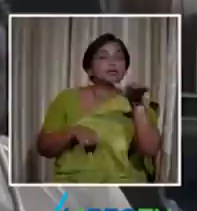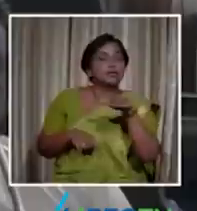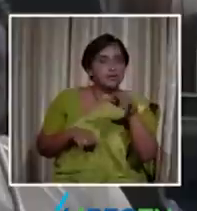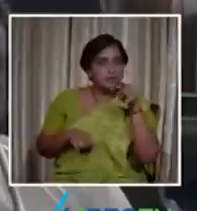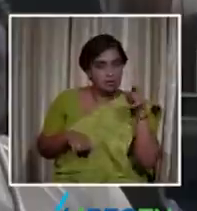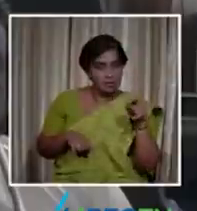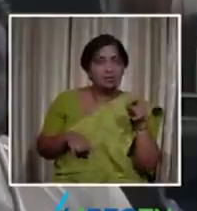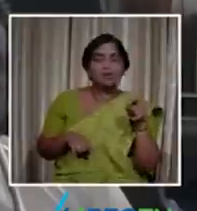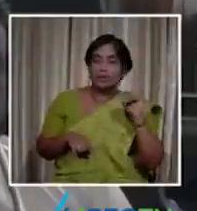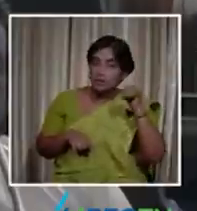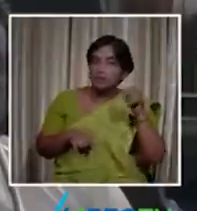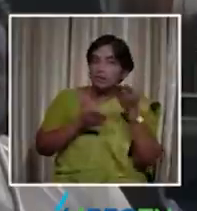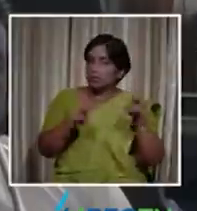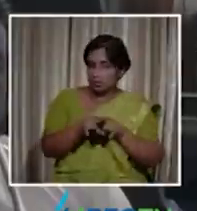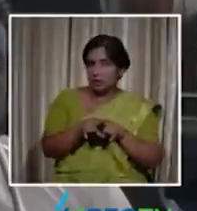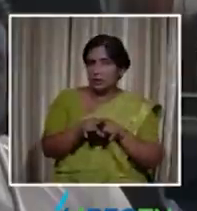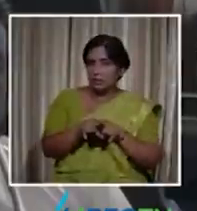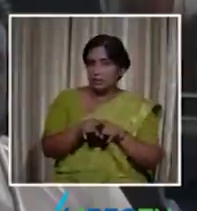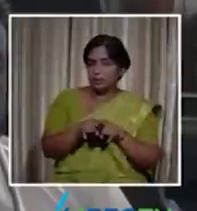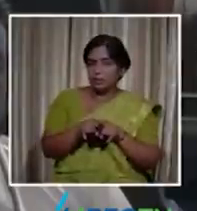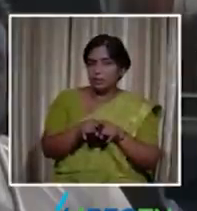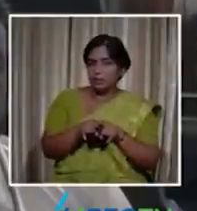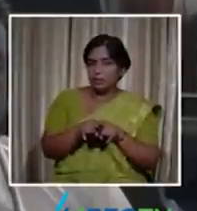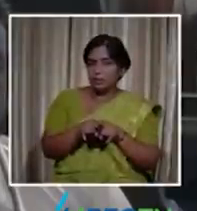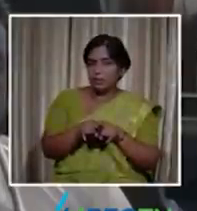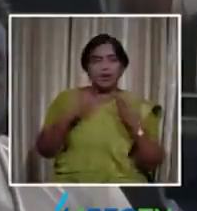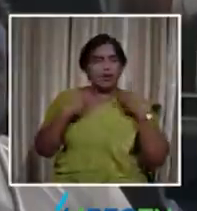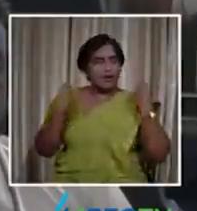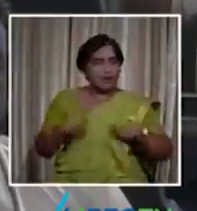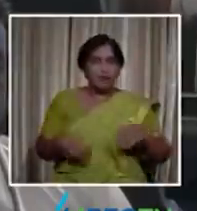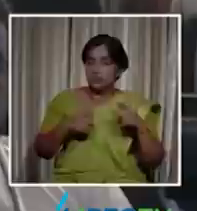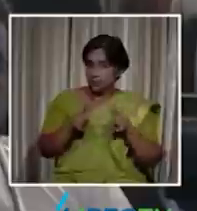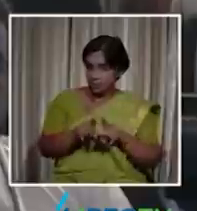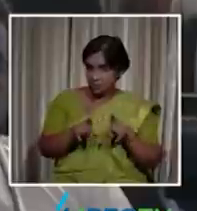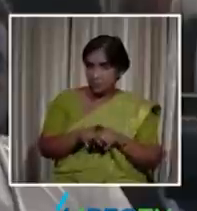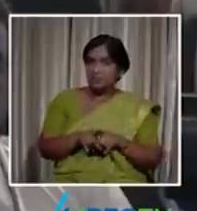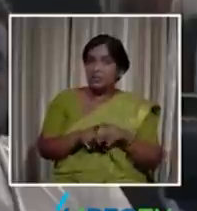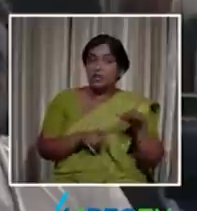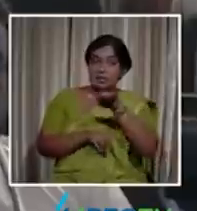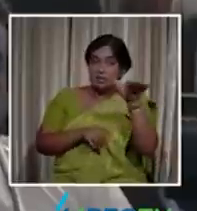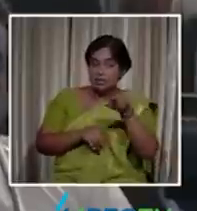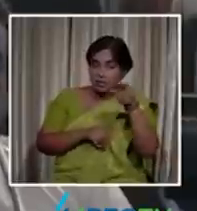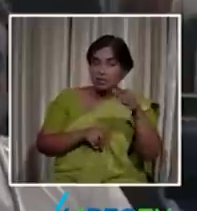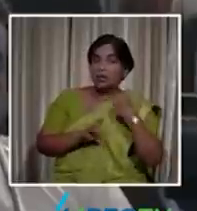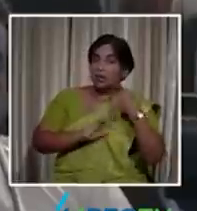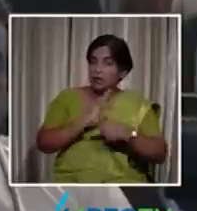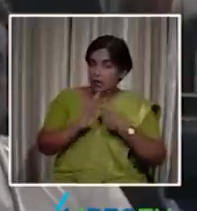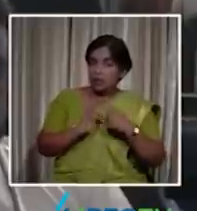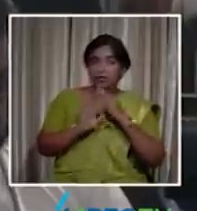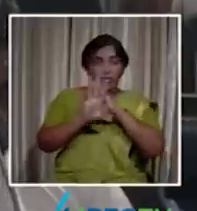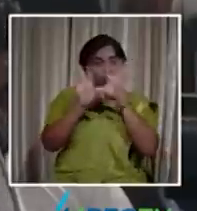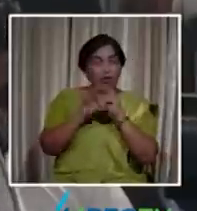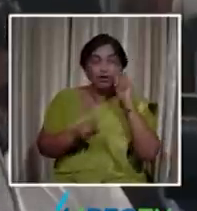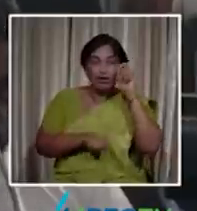සමාජයේ සමහර කොටස් කණ්ඩායම් විසින් අපිට ඒ තිබිච්ච තැන නැති කරලා තියෙනවා. ඒ වගේම සමාජයේ අපේ රටේ පොදු මහ